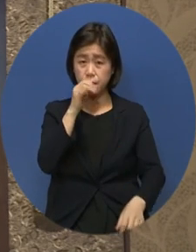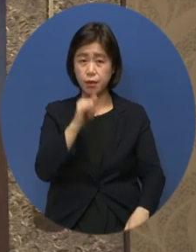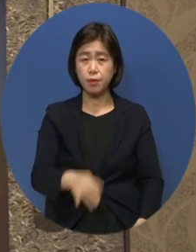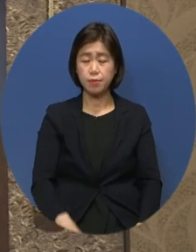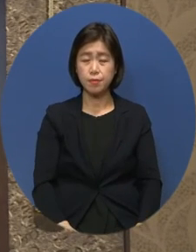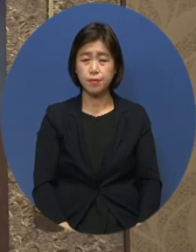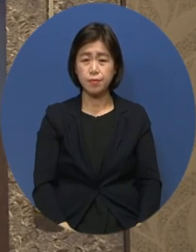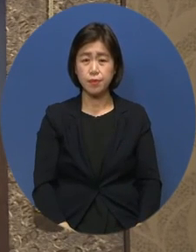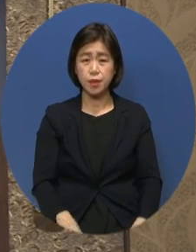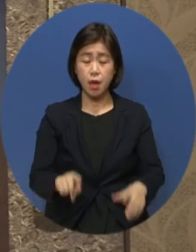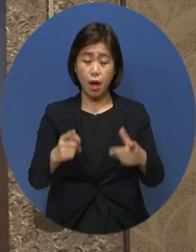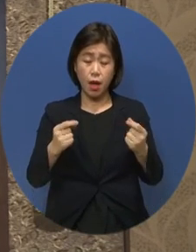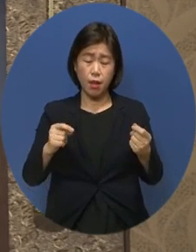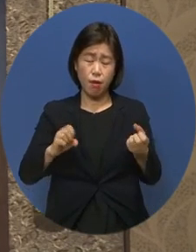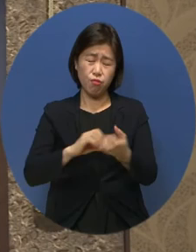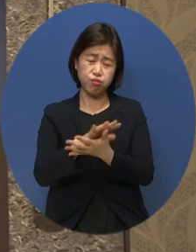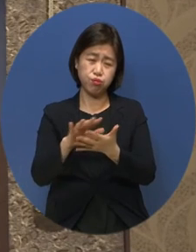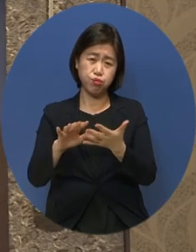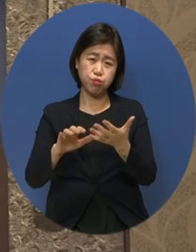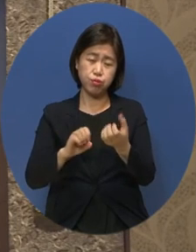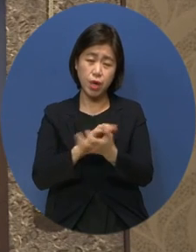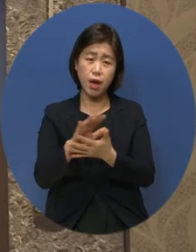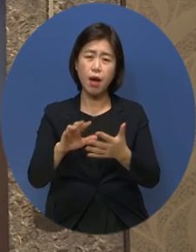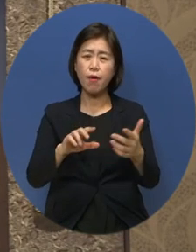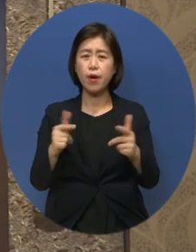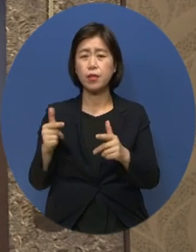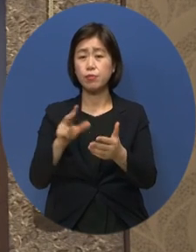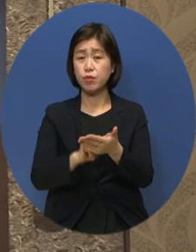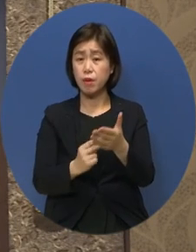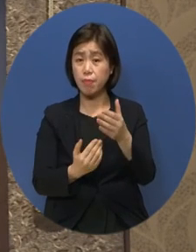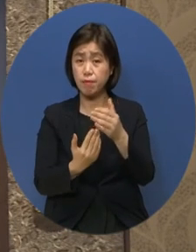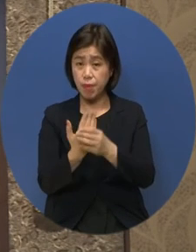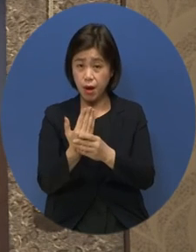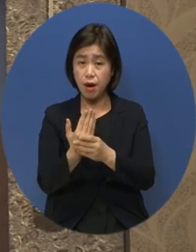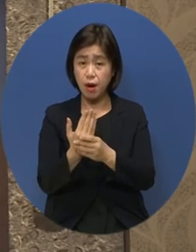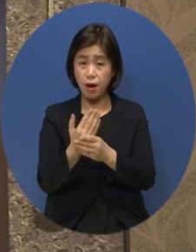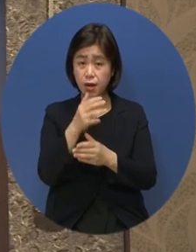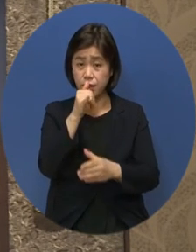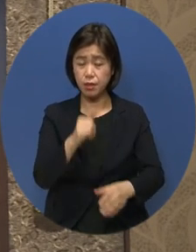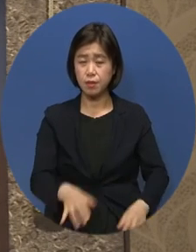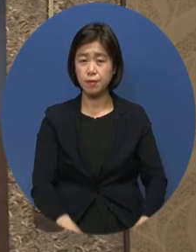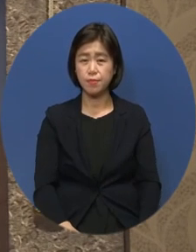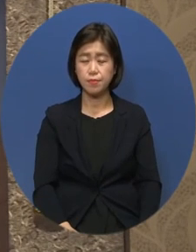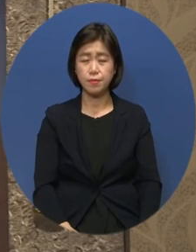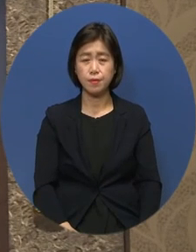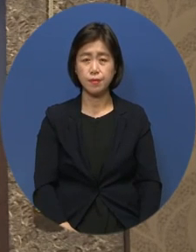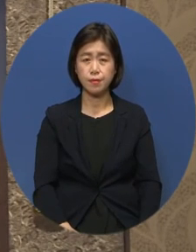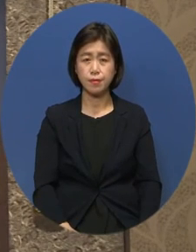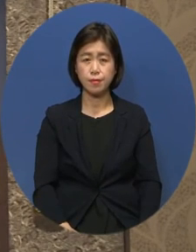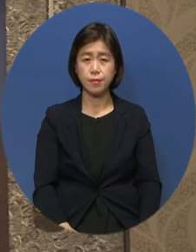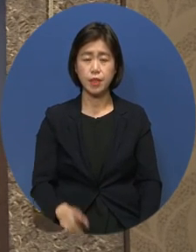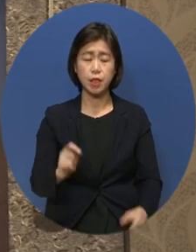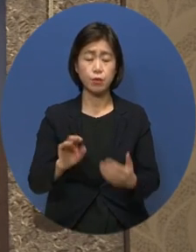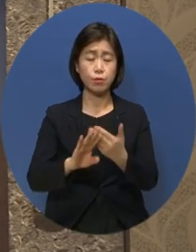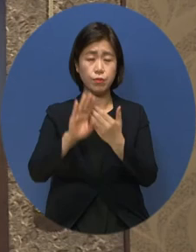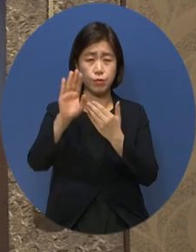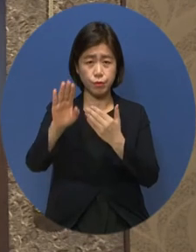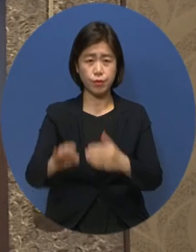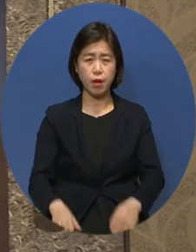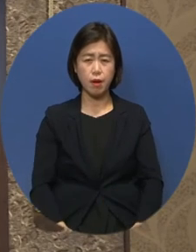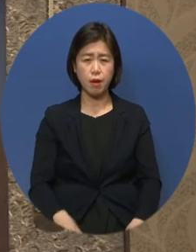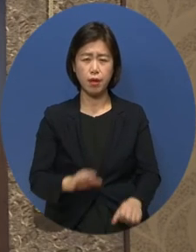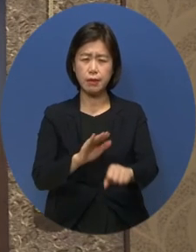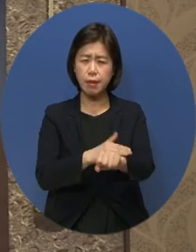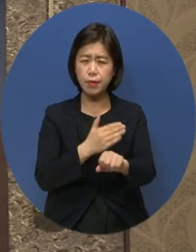통해서 모순된 일들이 어 이렇게 나타난 거라고 생각하고 있습니다 그래서 그 이후에 잘못된